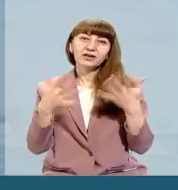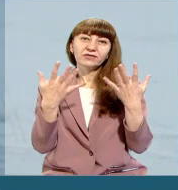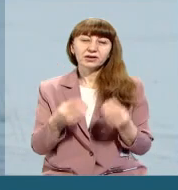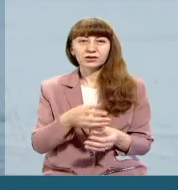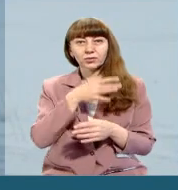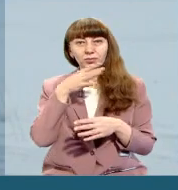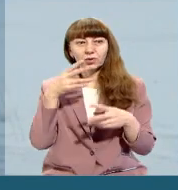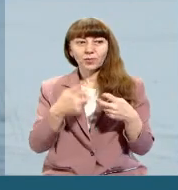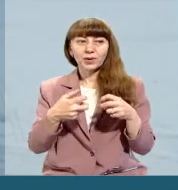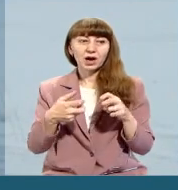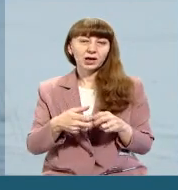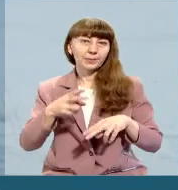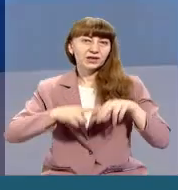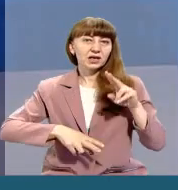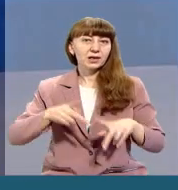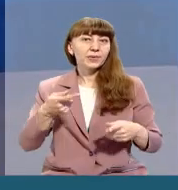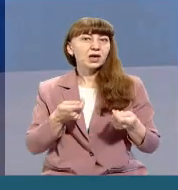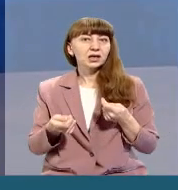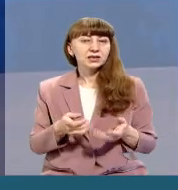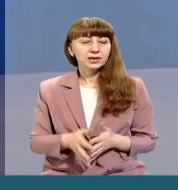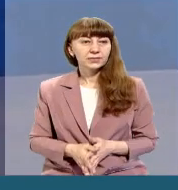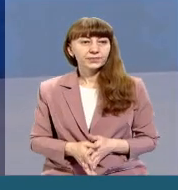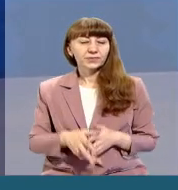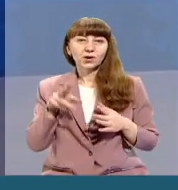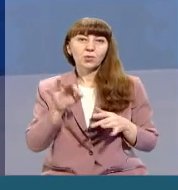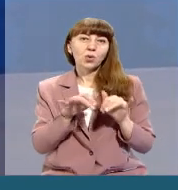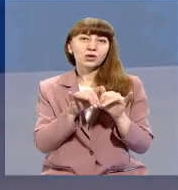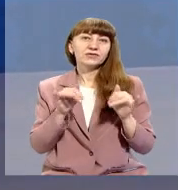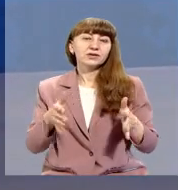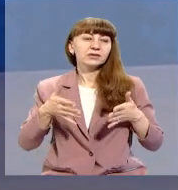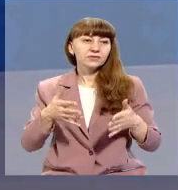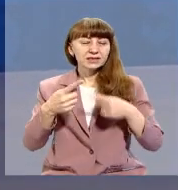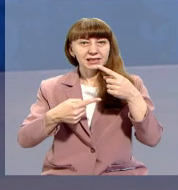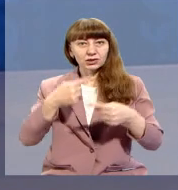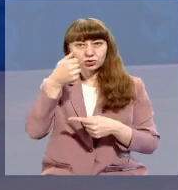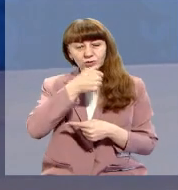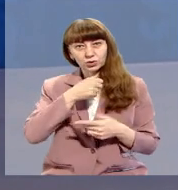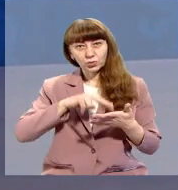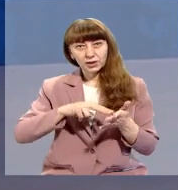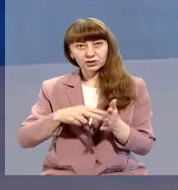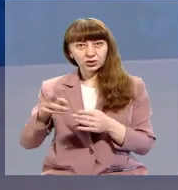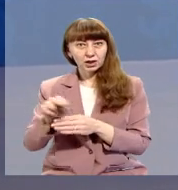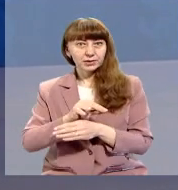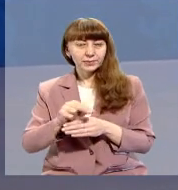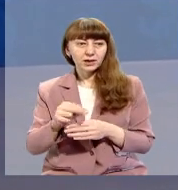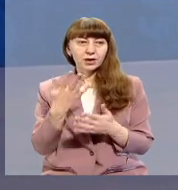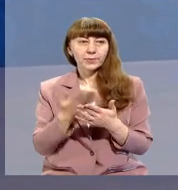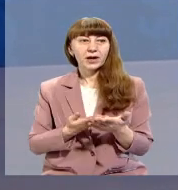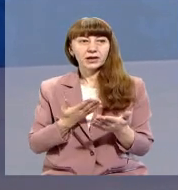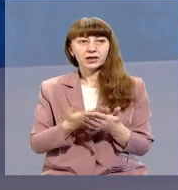немало хлопот подрядным организациям в рамках развития автодорожной отрасли отремонтировать